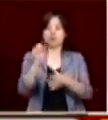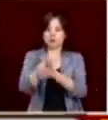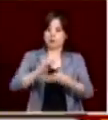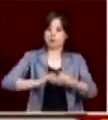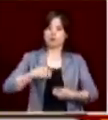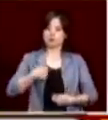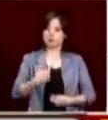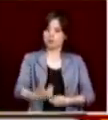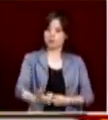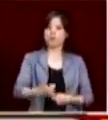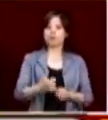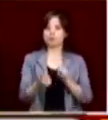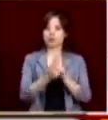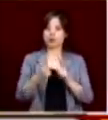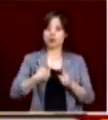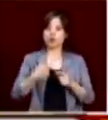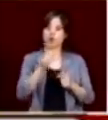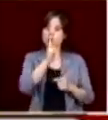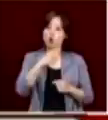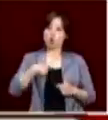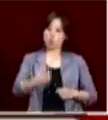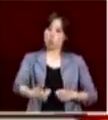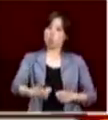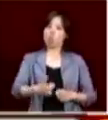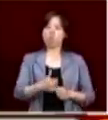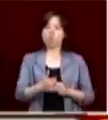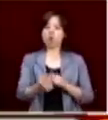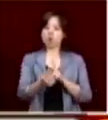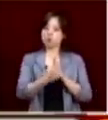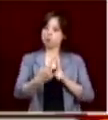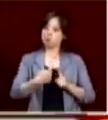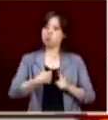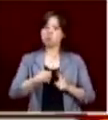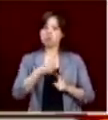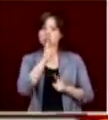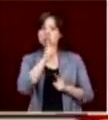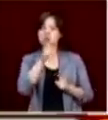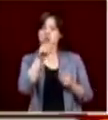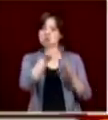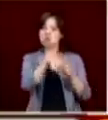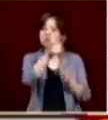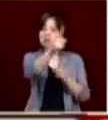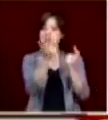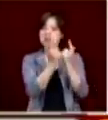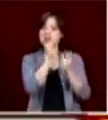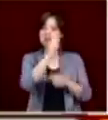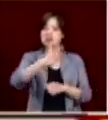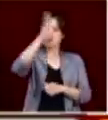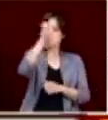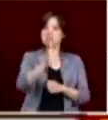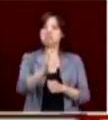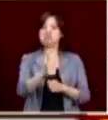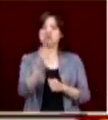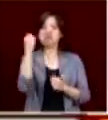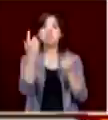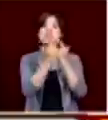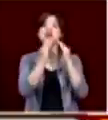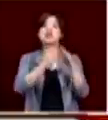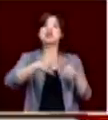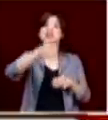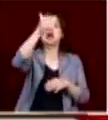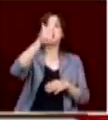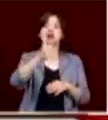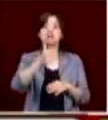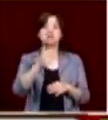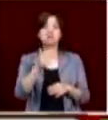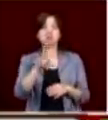定，对我有真济娱乐，啊，对我安尼讲选台北县长，就是新北市长。会当